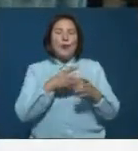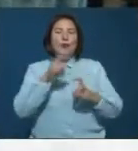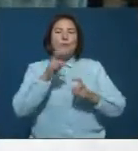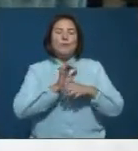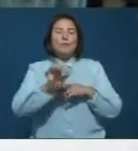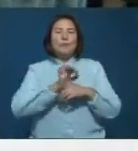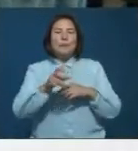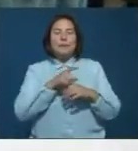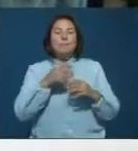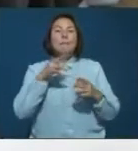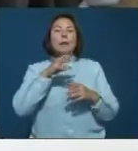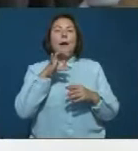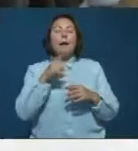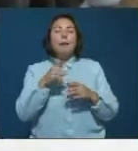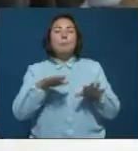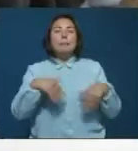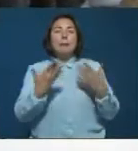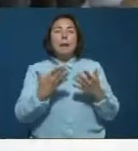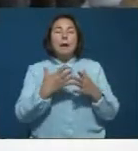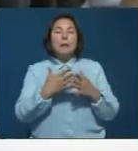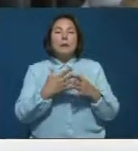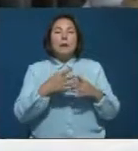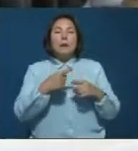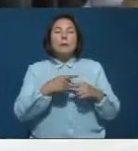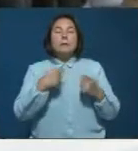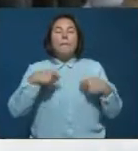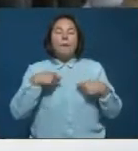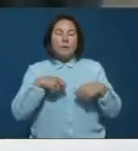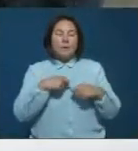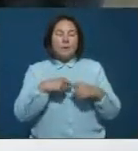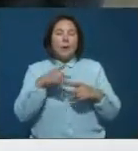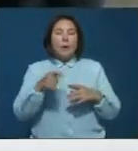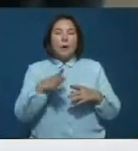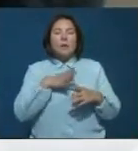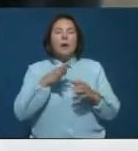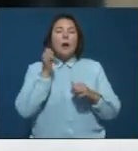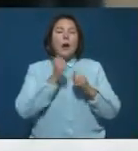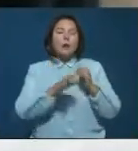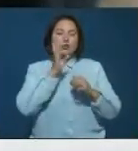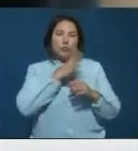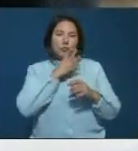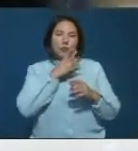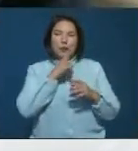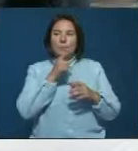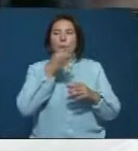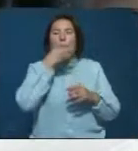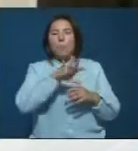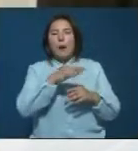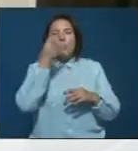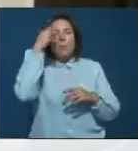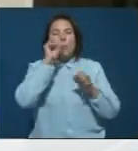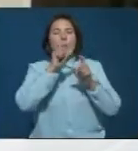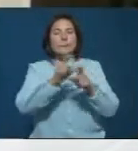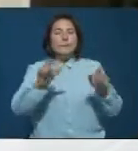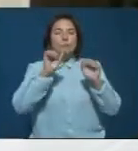Производитель меховых изделий «Эталон меха» предлагает широкий ассортимент товара. Они учли потребности каждой женщины. Любая модница найдет что-то